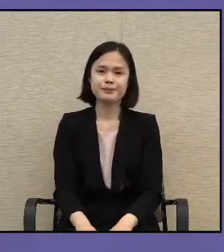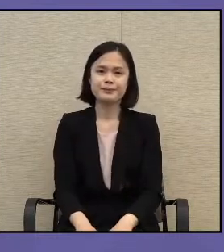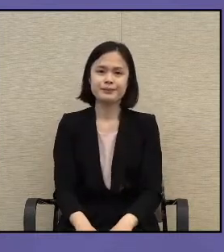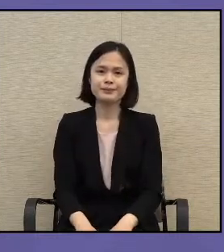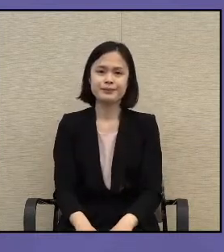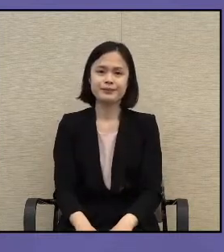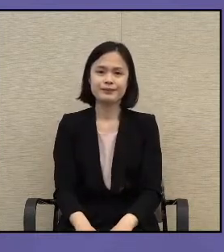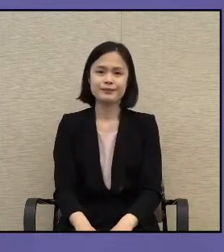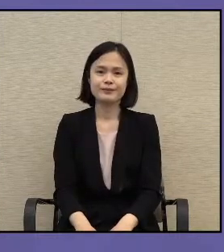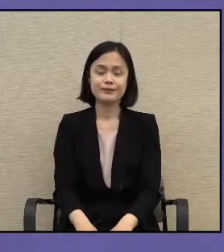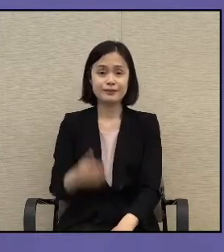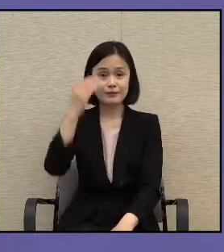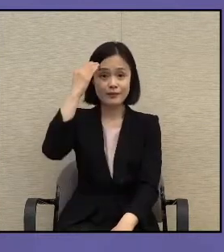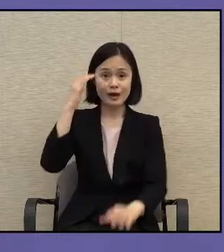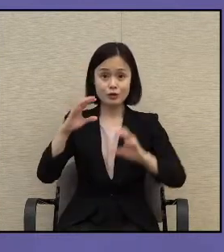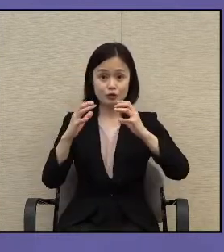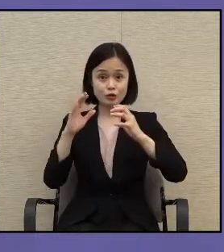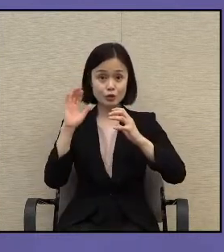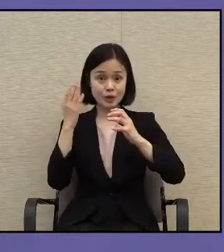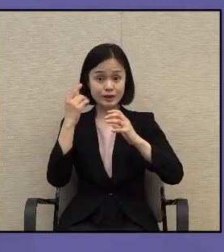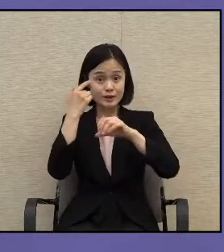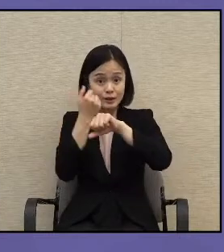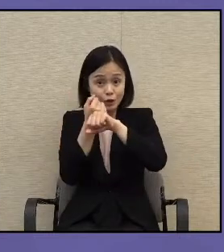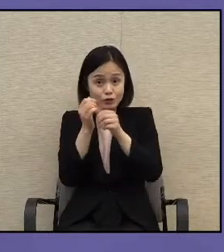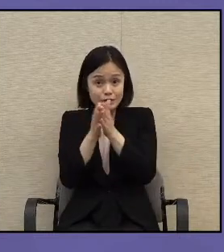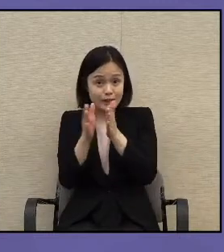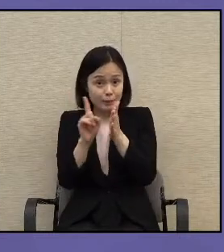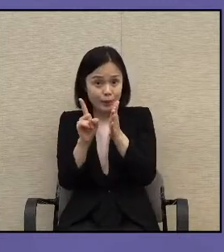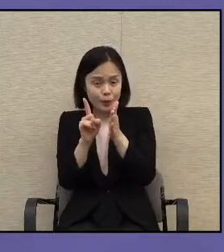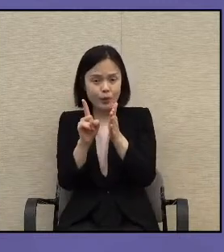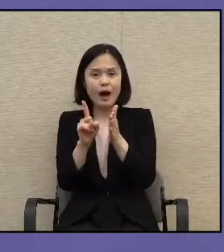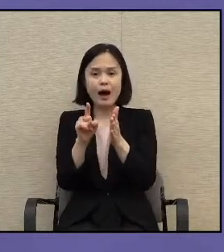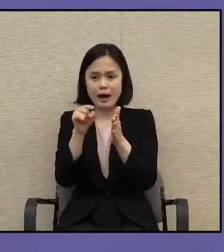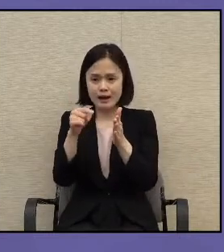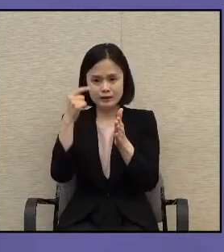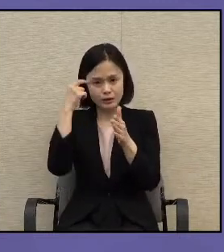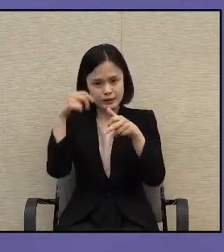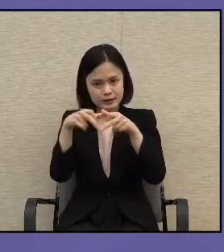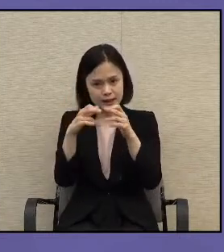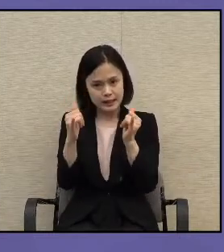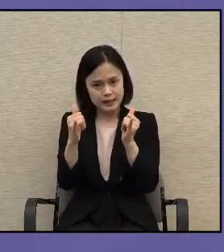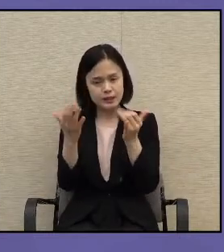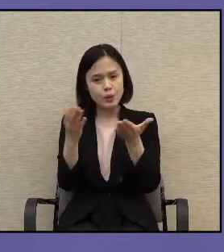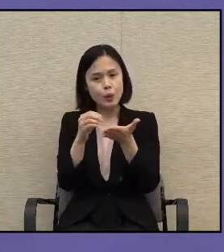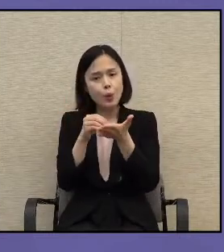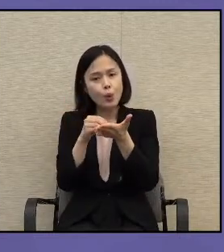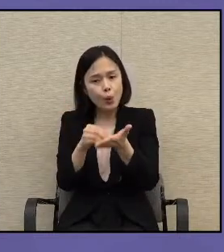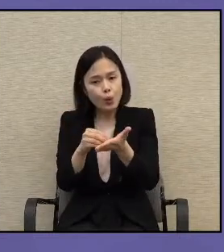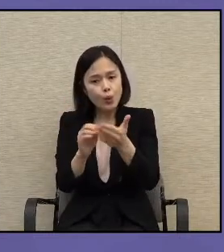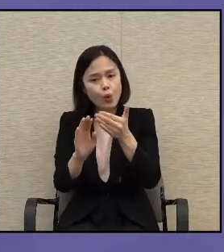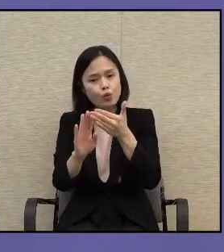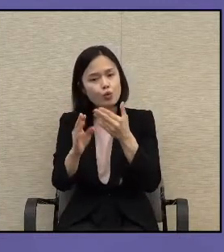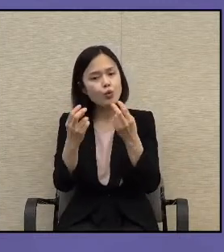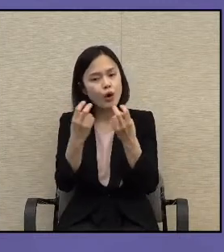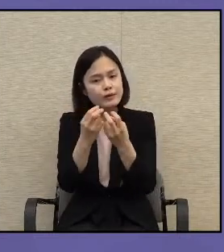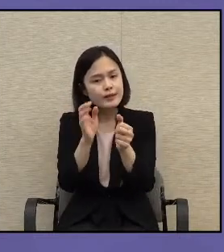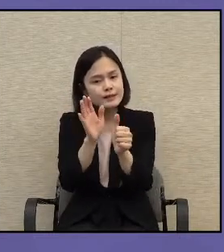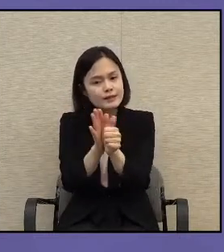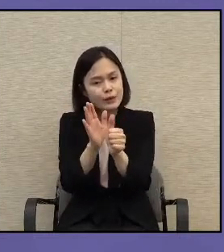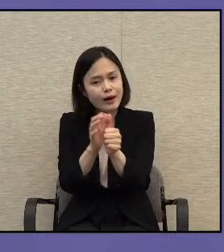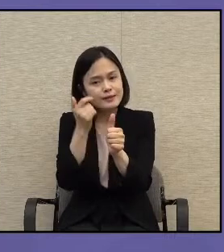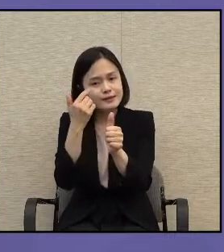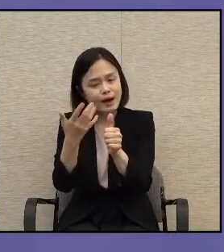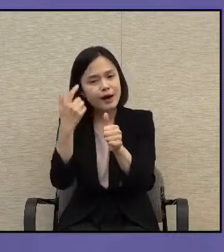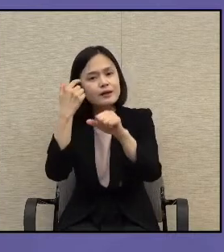이제 이끌어내면서 상당히 여러 가지 측면에서 좀 긍정적인